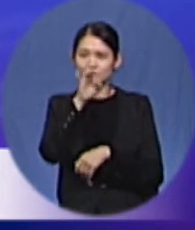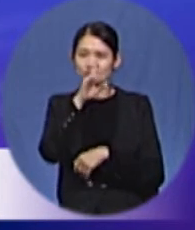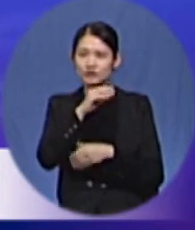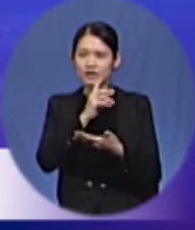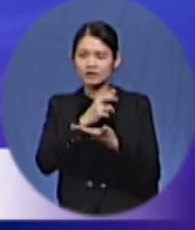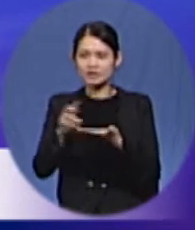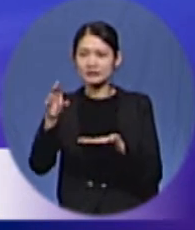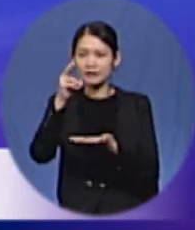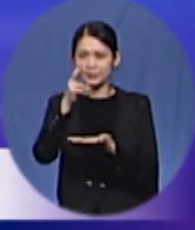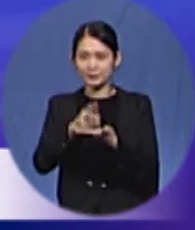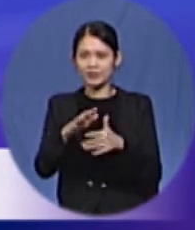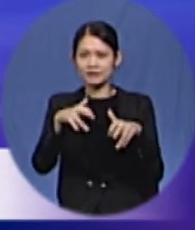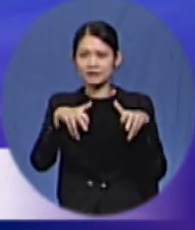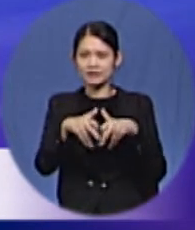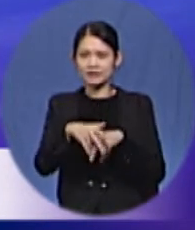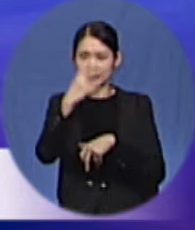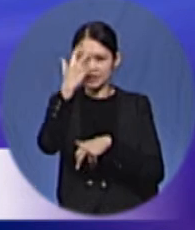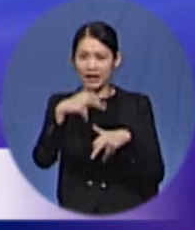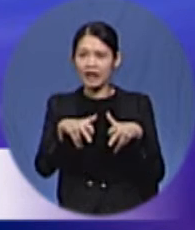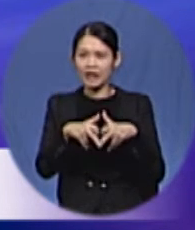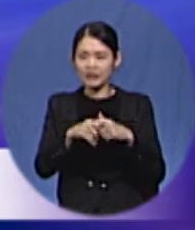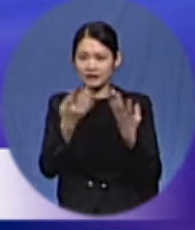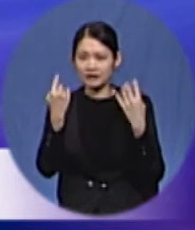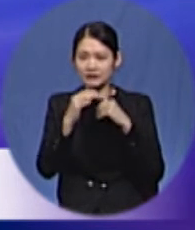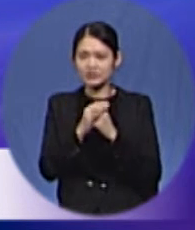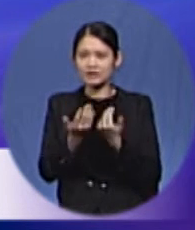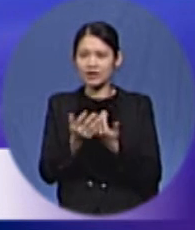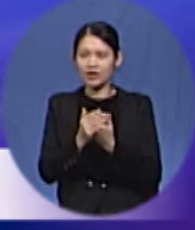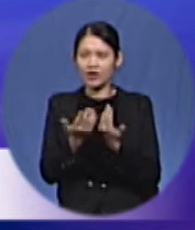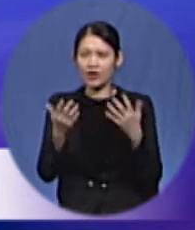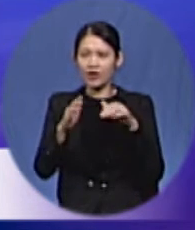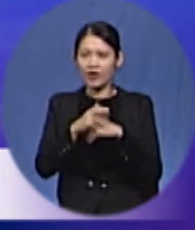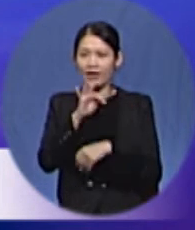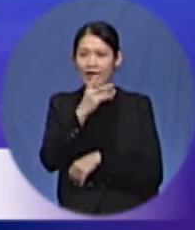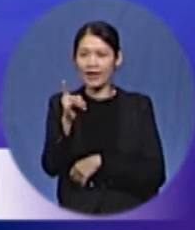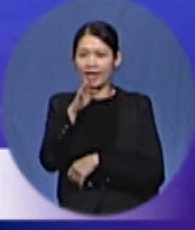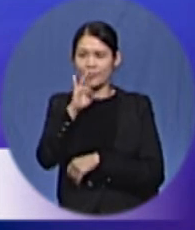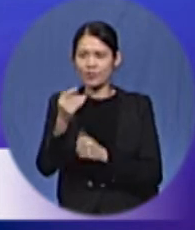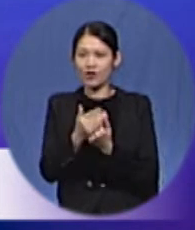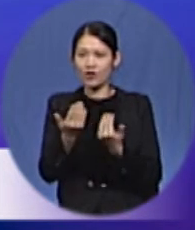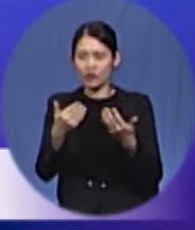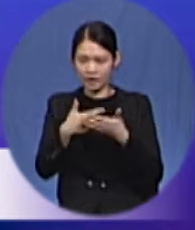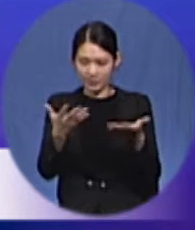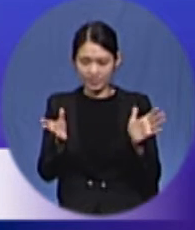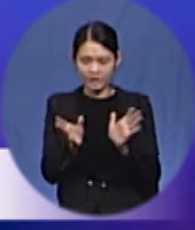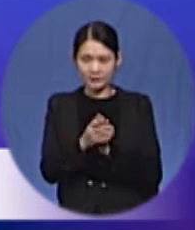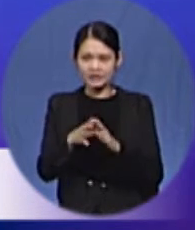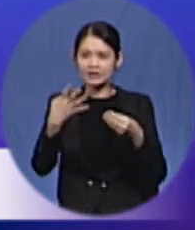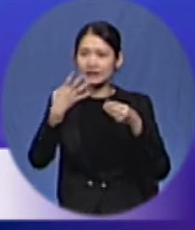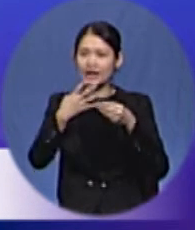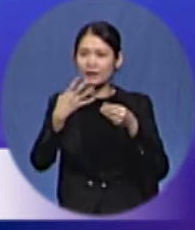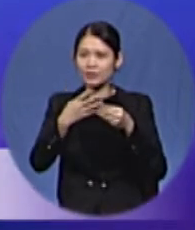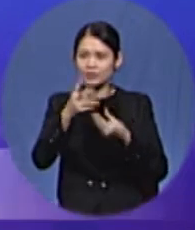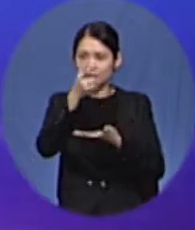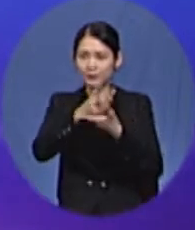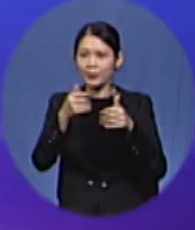서울중앙지법은 시각장애대학생의 에버랜드 놀이기구 이용 차별과 관련한 네 번째 재판을